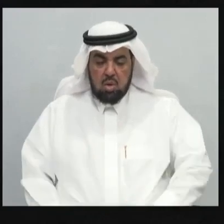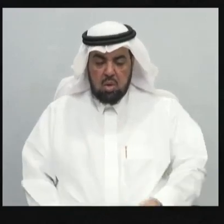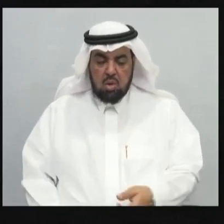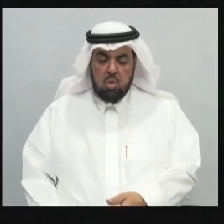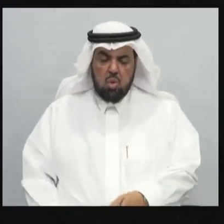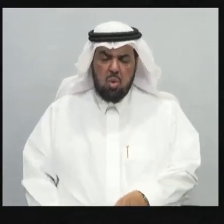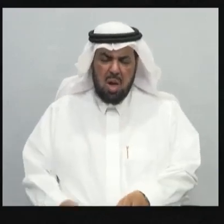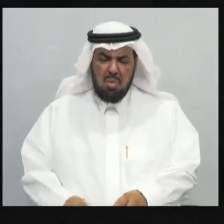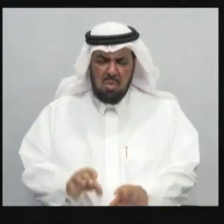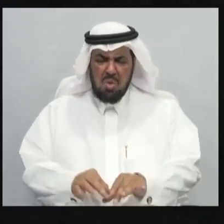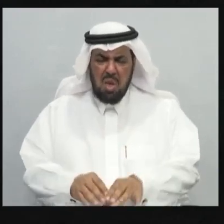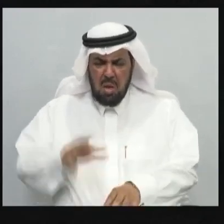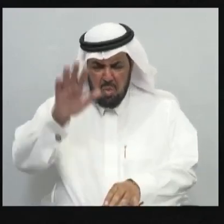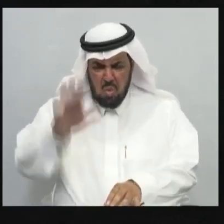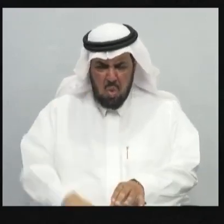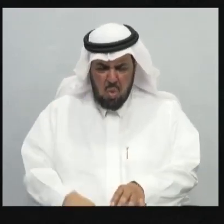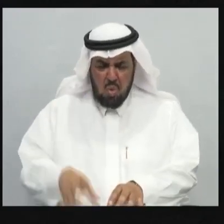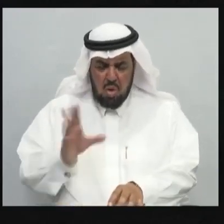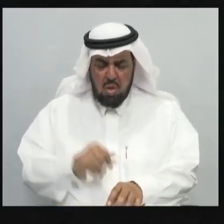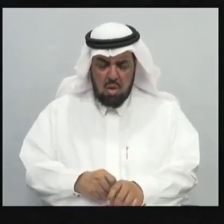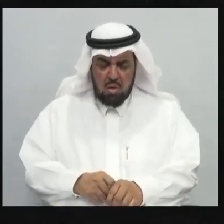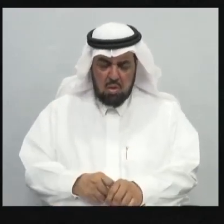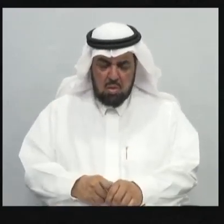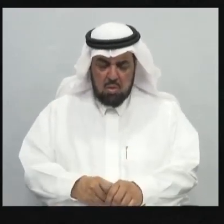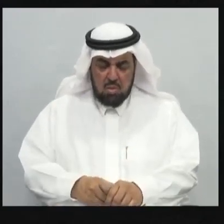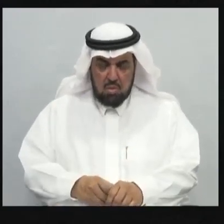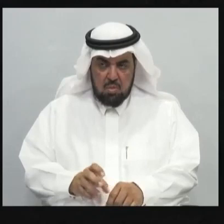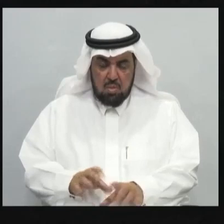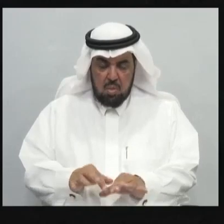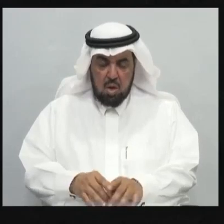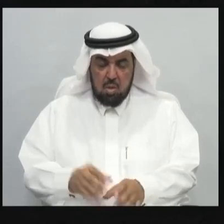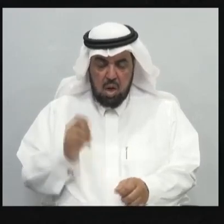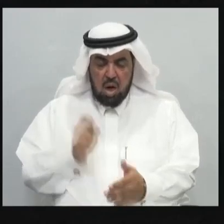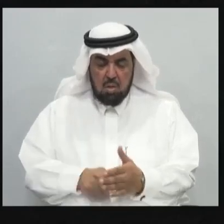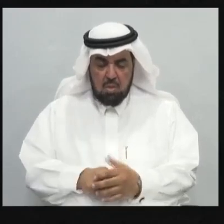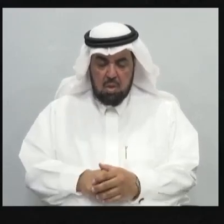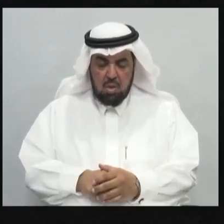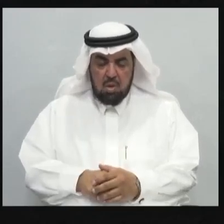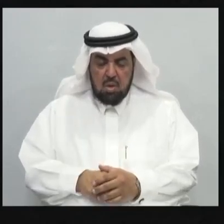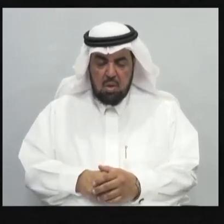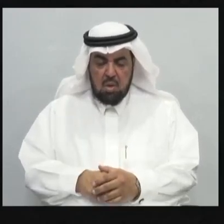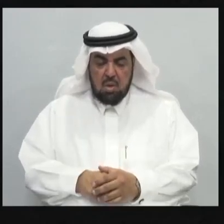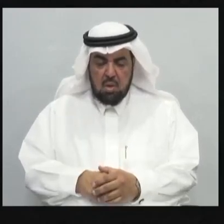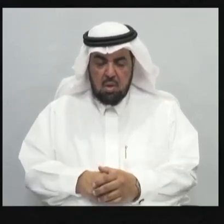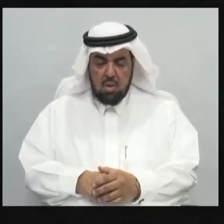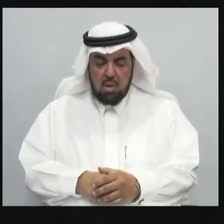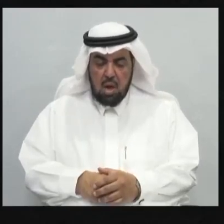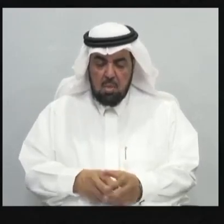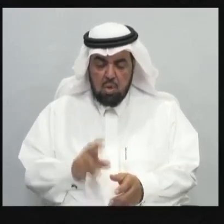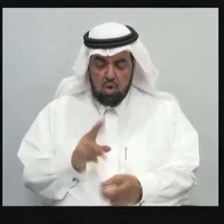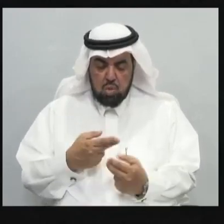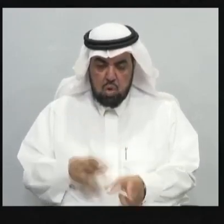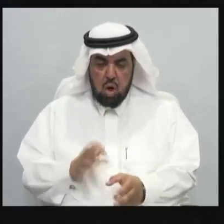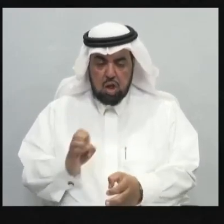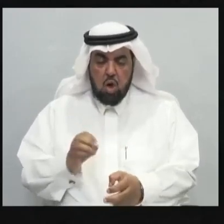مقدمات دون ديباجه الديباجه المعتمده في المكاتبات الرسميه بحيث انها تطلب مثلا استجابه سريعه من